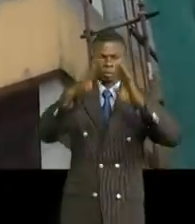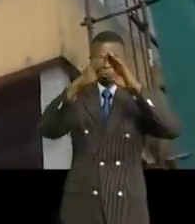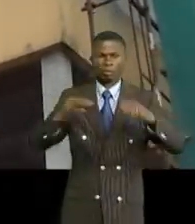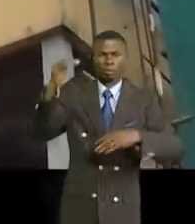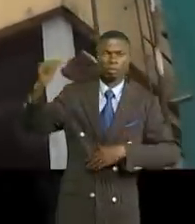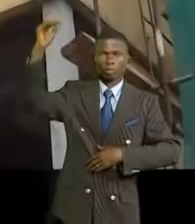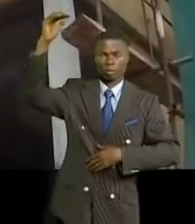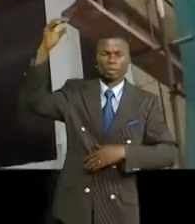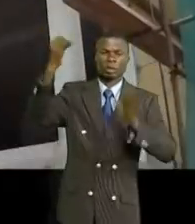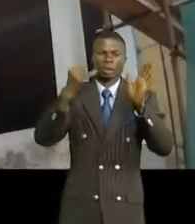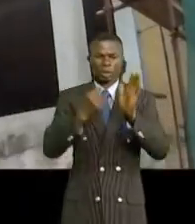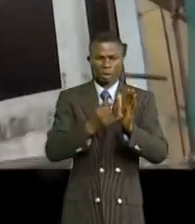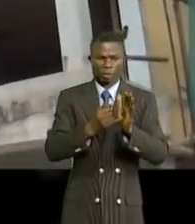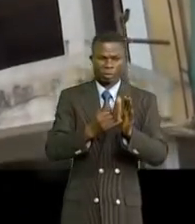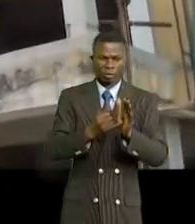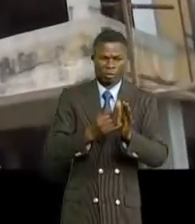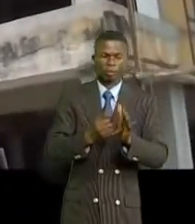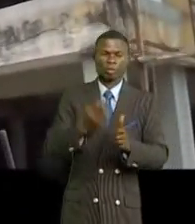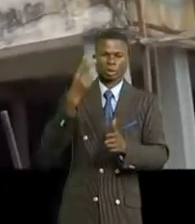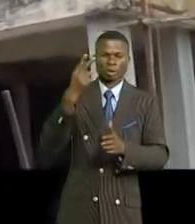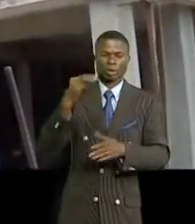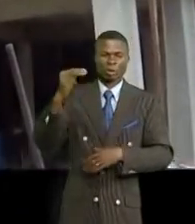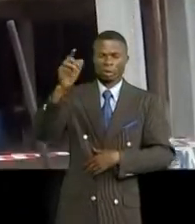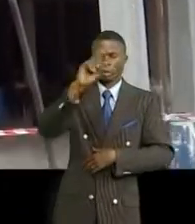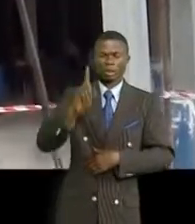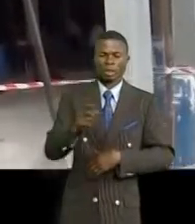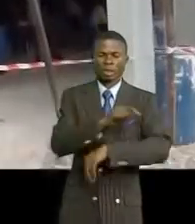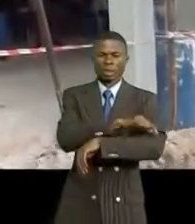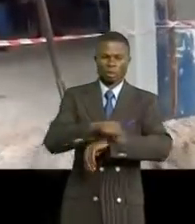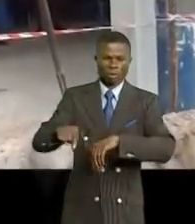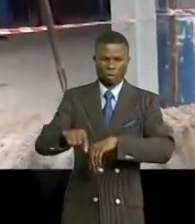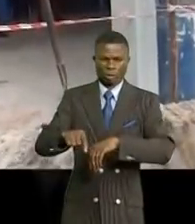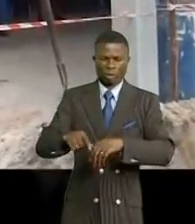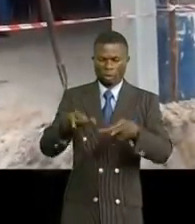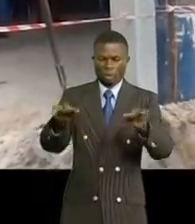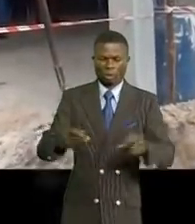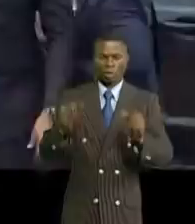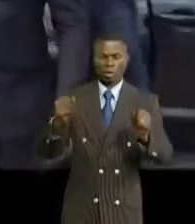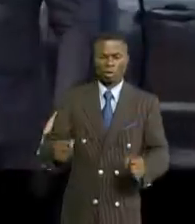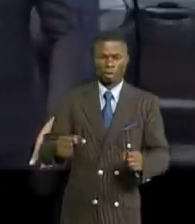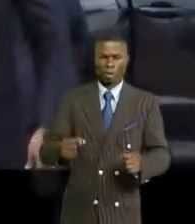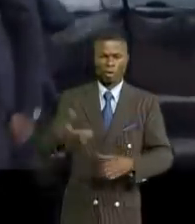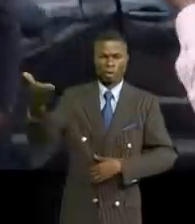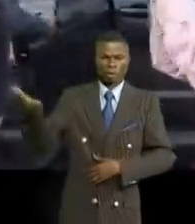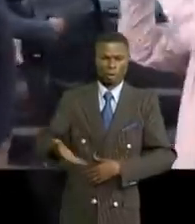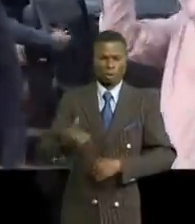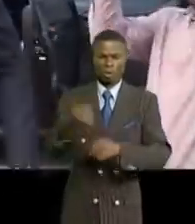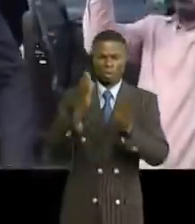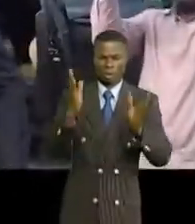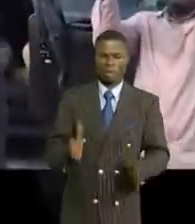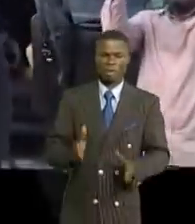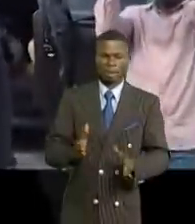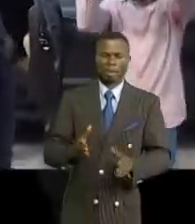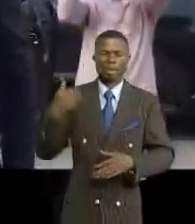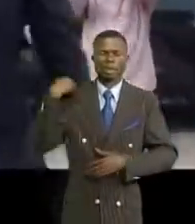appartements ils ont 2 2 par étage tenter un bureau et un raid des chaussées pour accueillir les agents de carrière l'état